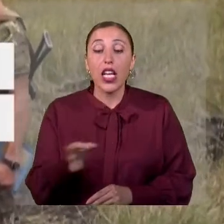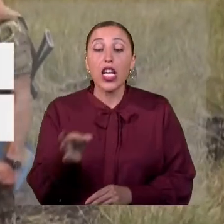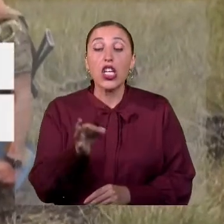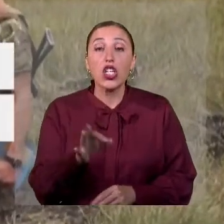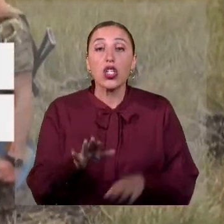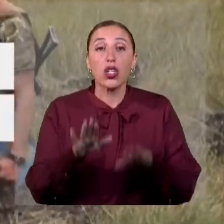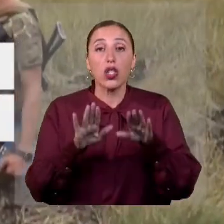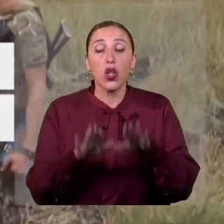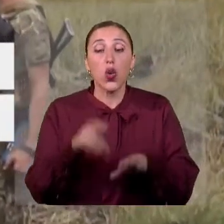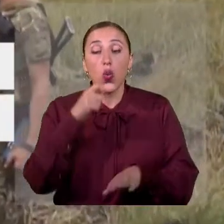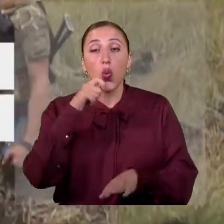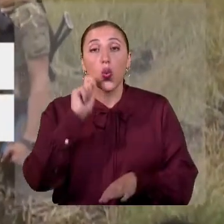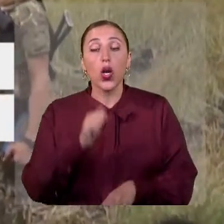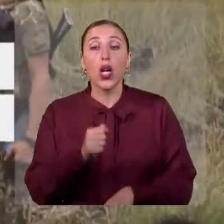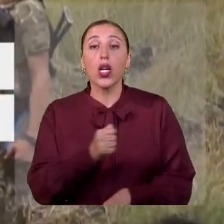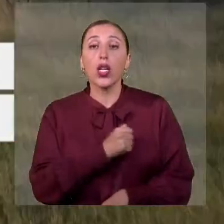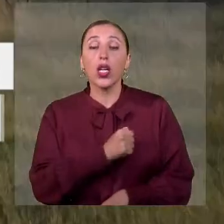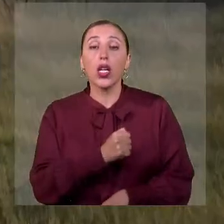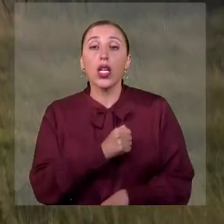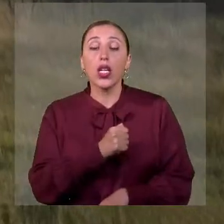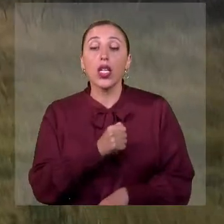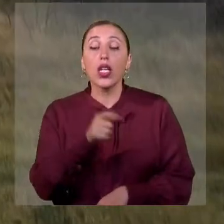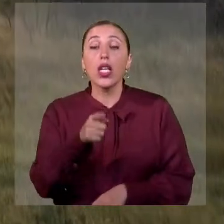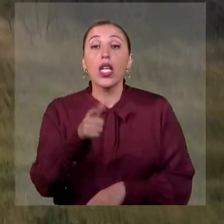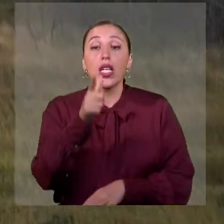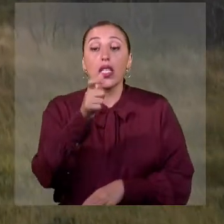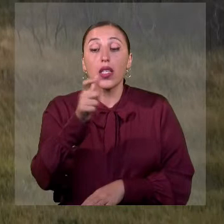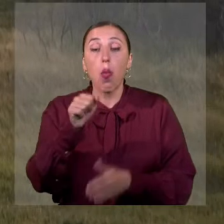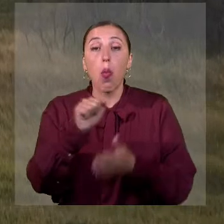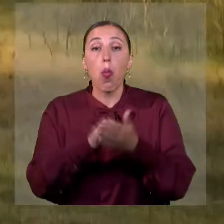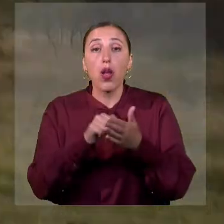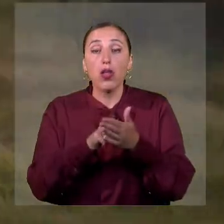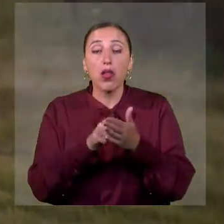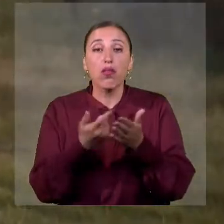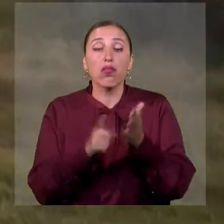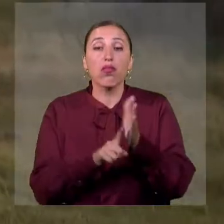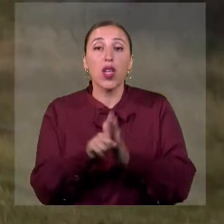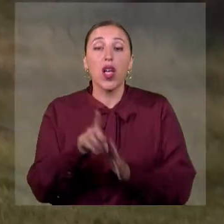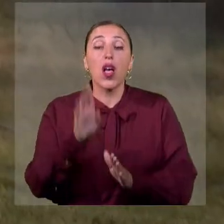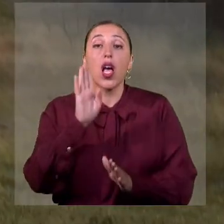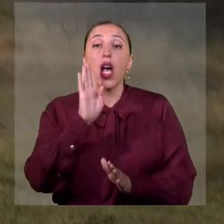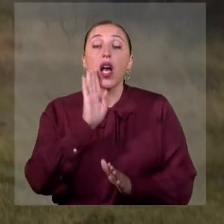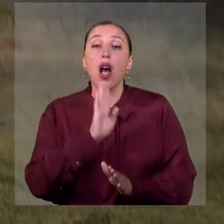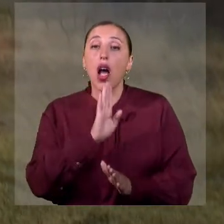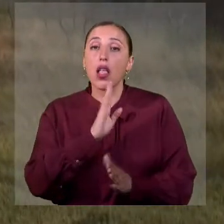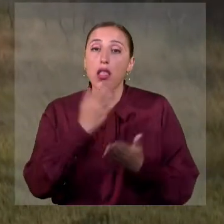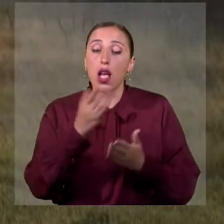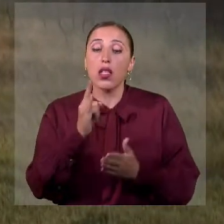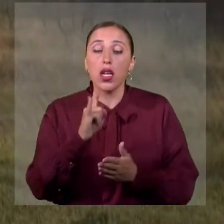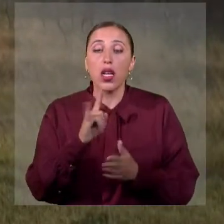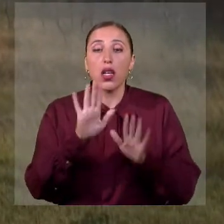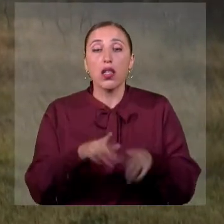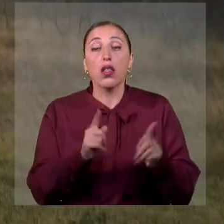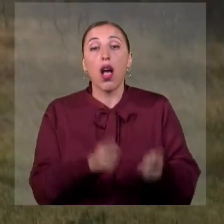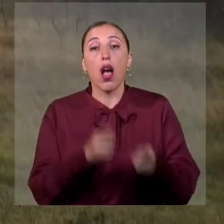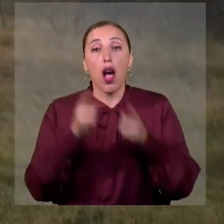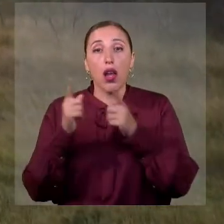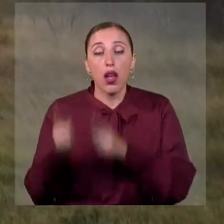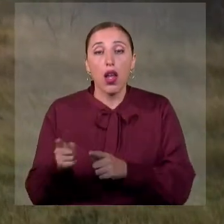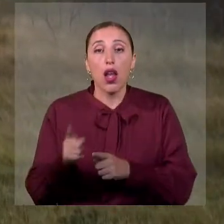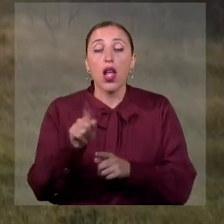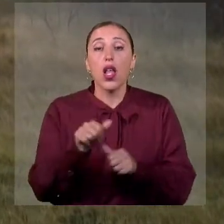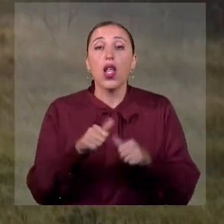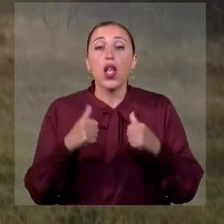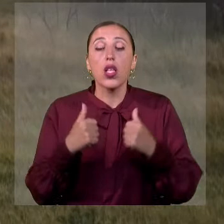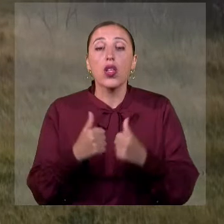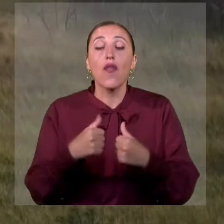ուկրաինական զորքերի գնդակոծության պատճառով սկսվել է կանանց եւ երեխաների տարհանումը։ Այս մասին հղումանելով օկուպացիոն վարչակազմին